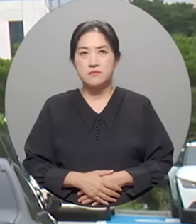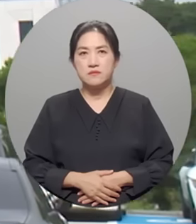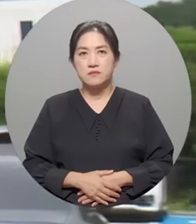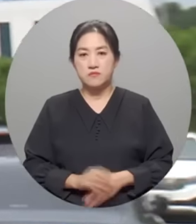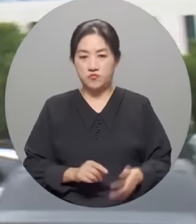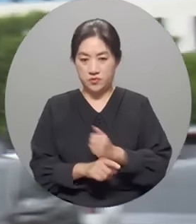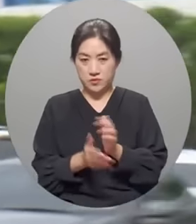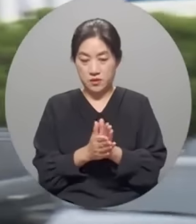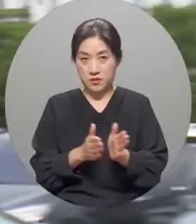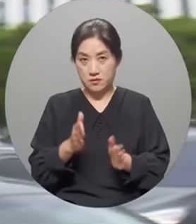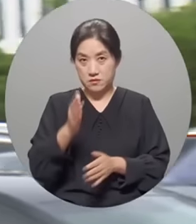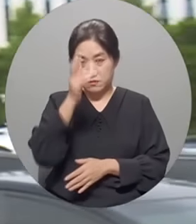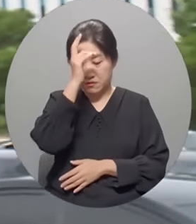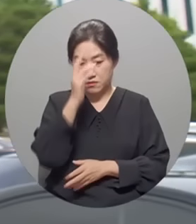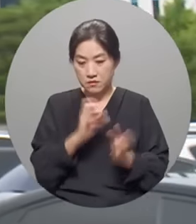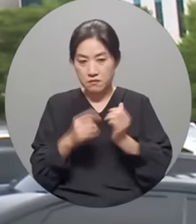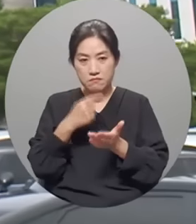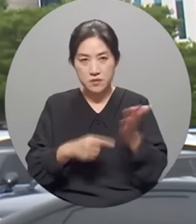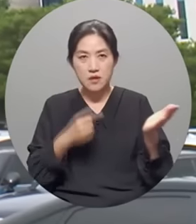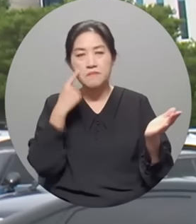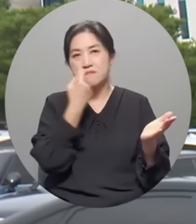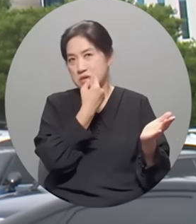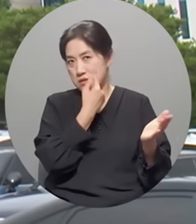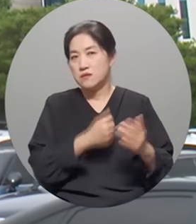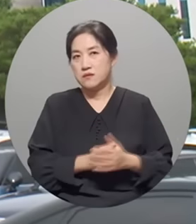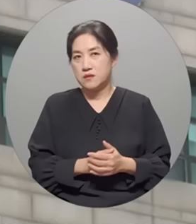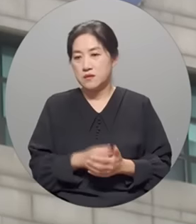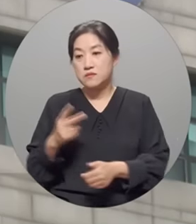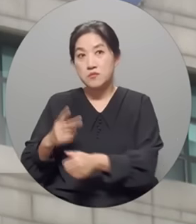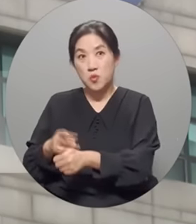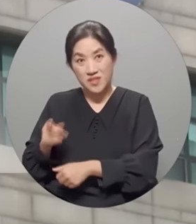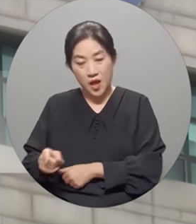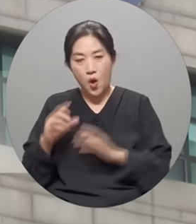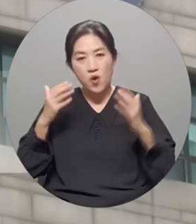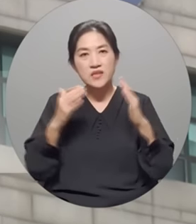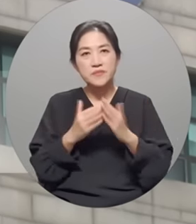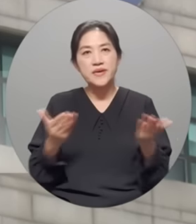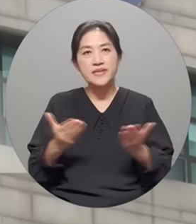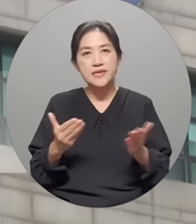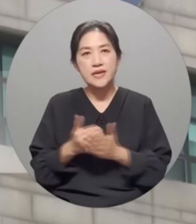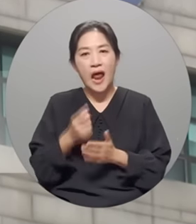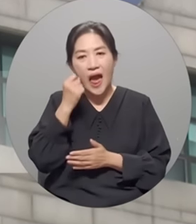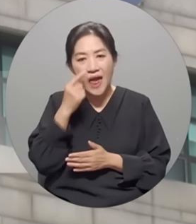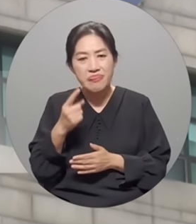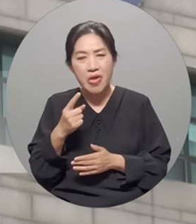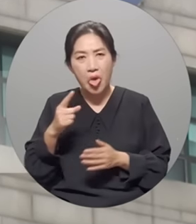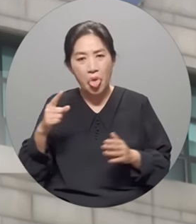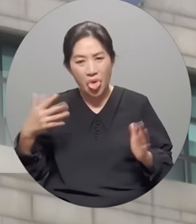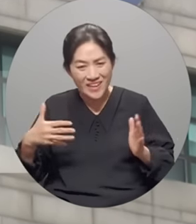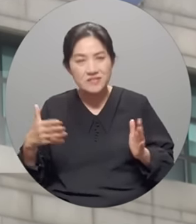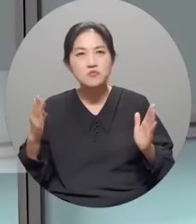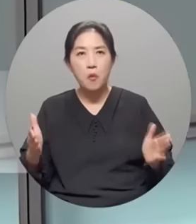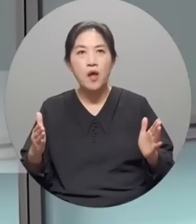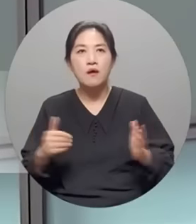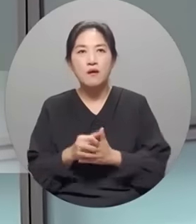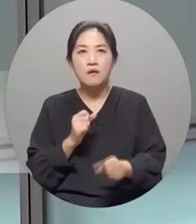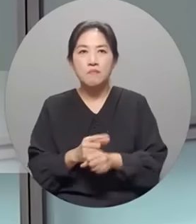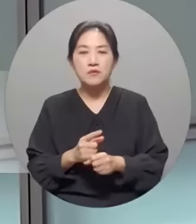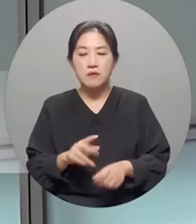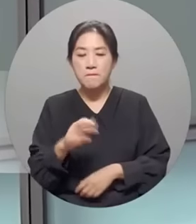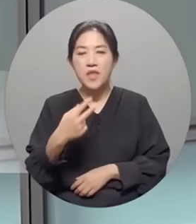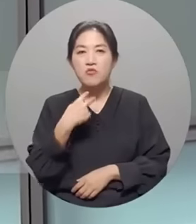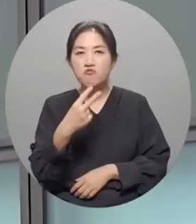수사에 착수한 경찰은 추가 피해를 확인했습니다. 해당 교사가 어린이집에서 일한 지 한 달도 안 되는 기간 동안 만 2살